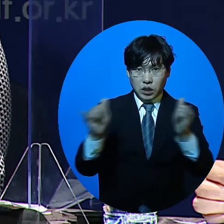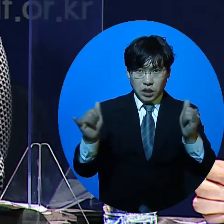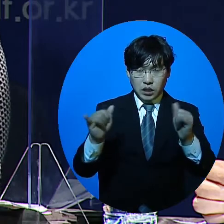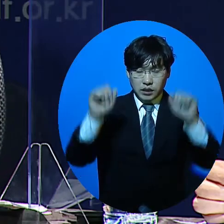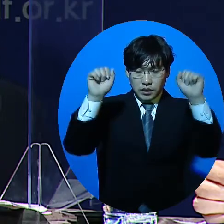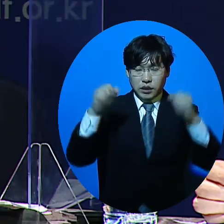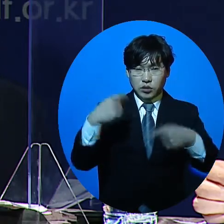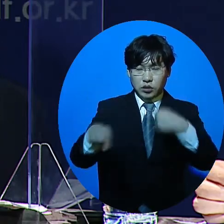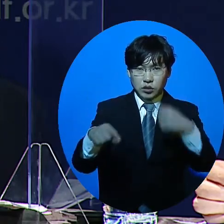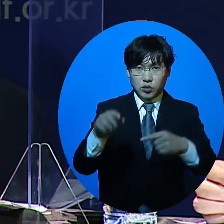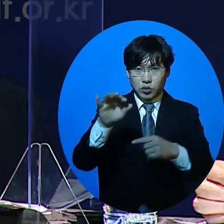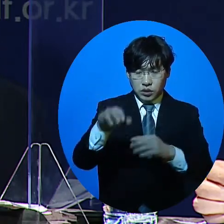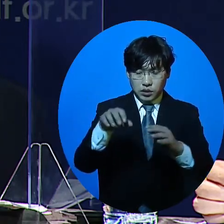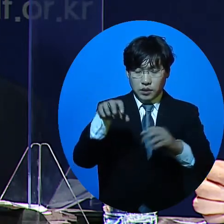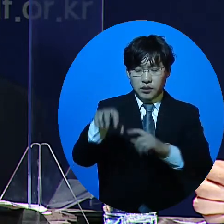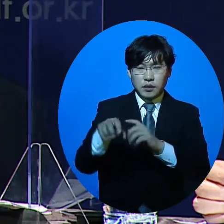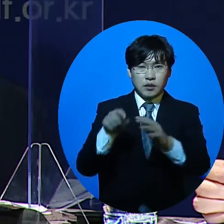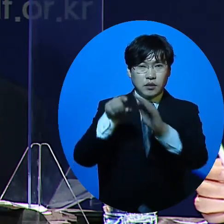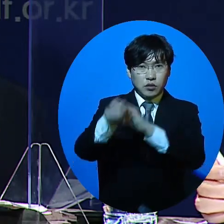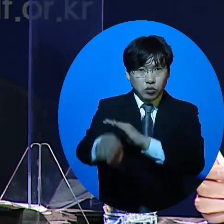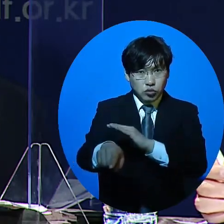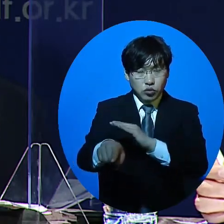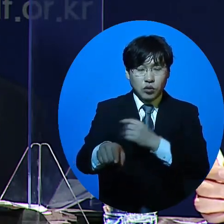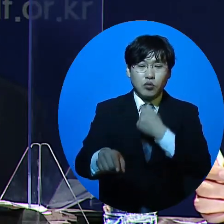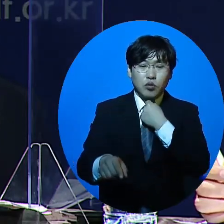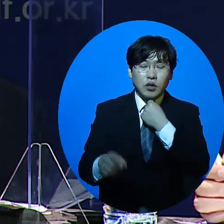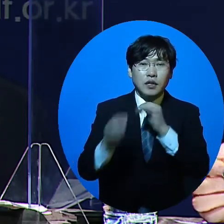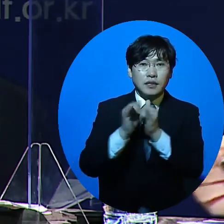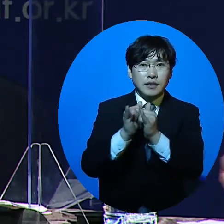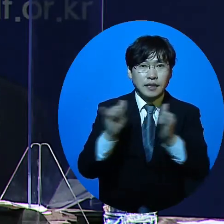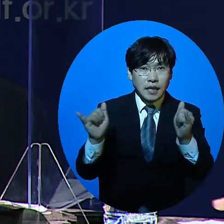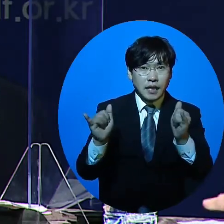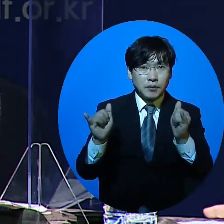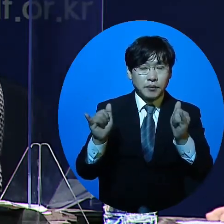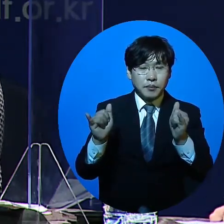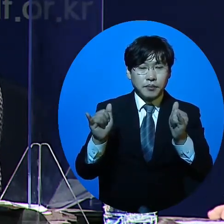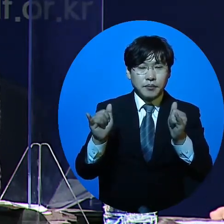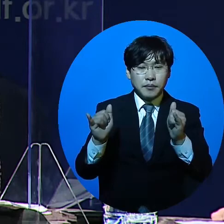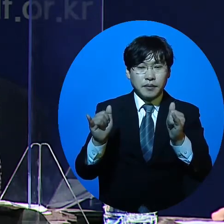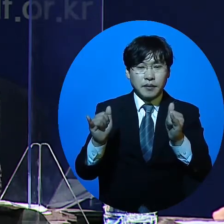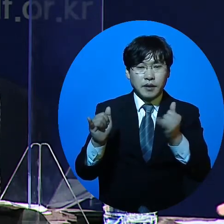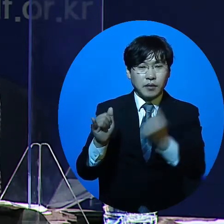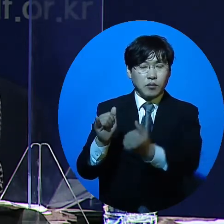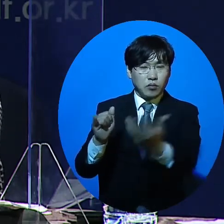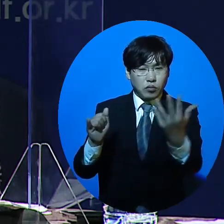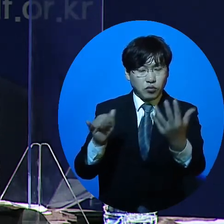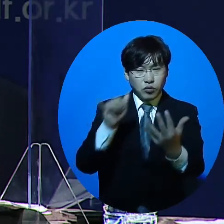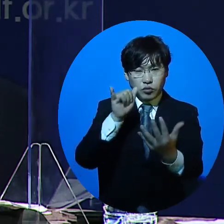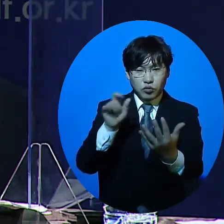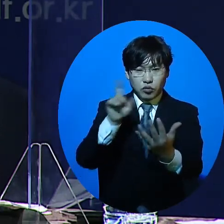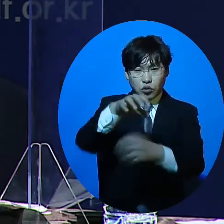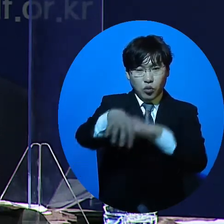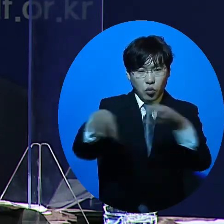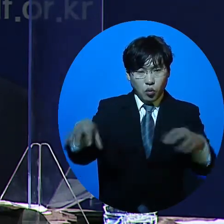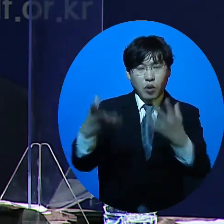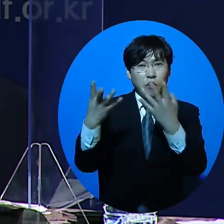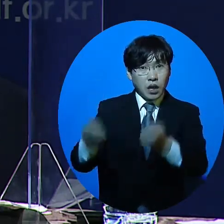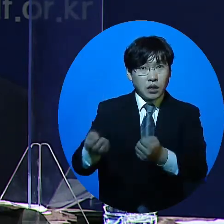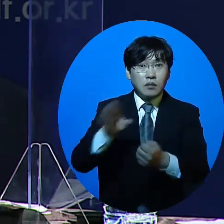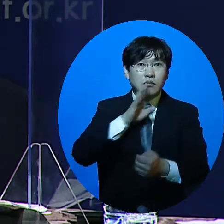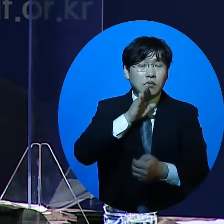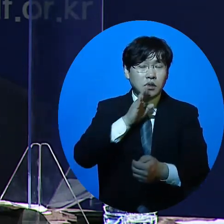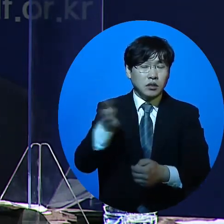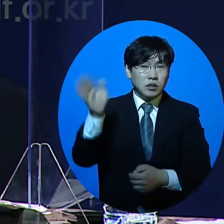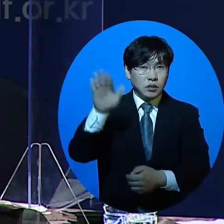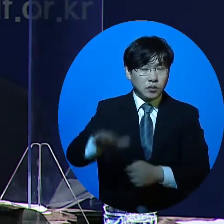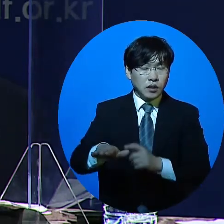현장에 지도를 나가고 싶어도 수요자가 많고 현장에 나갈 수 있는 곳이 많음에도 불구하고